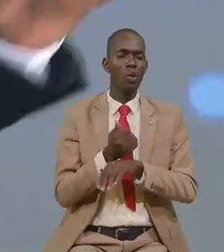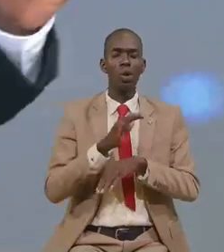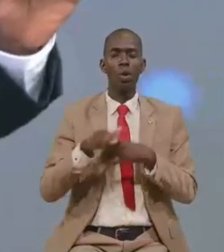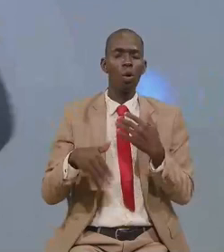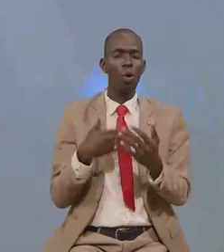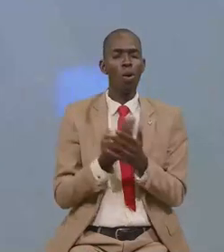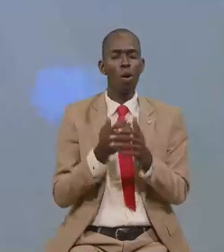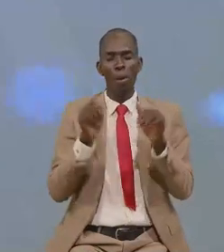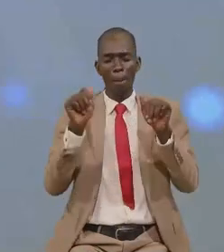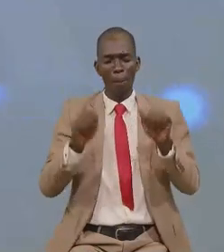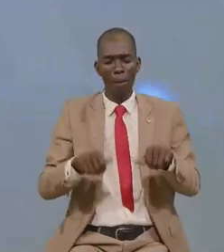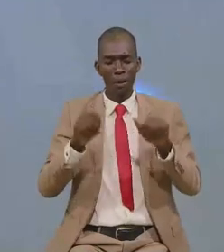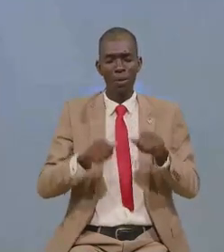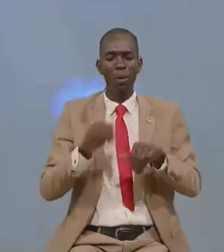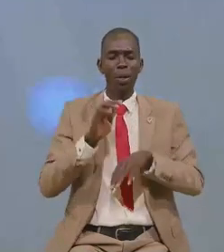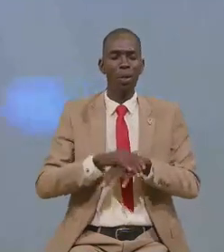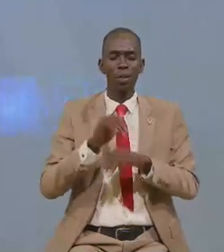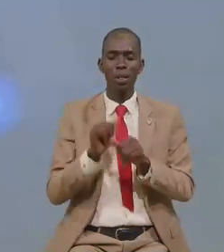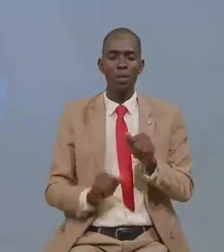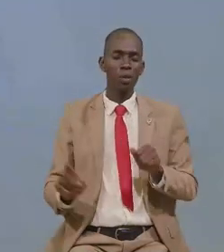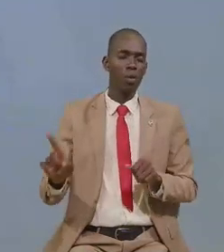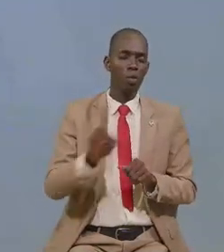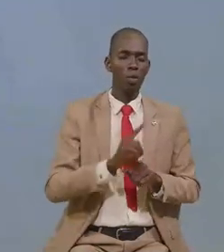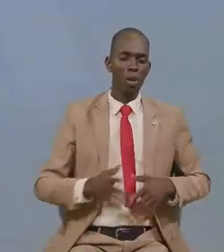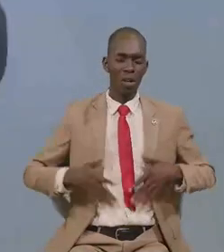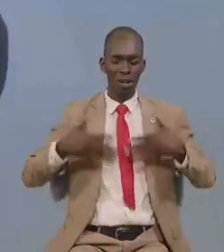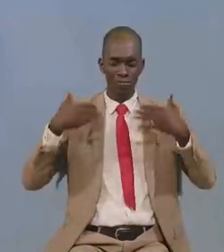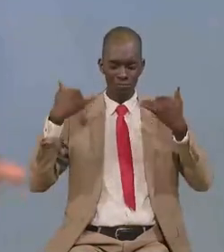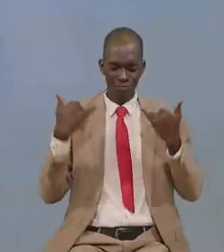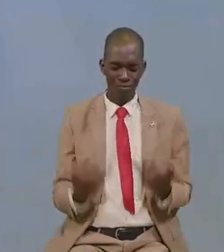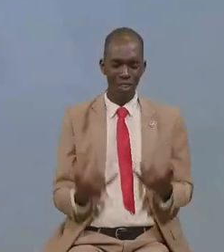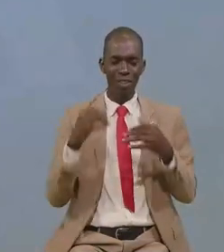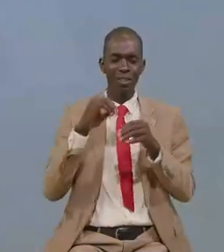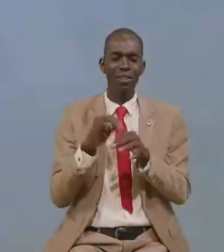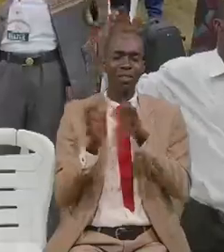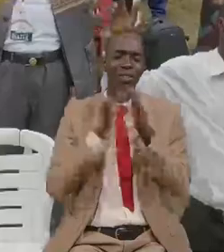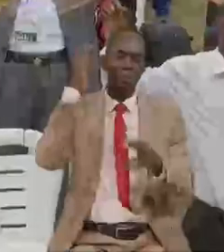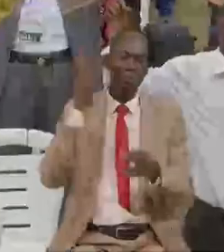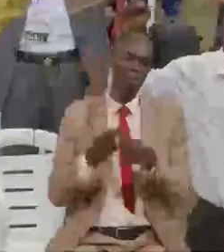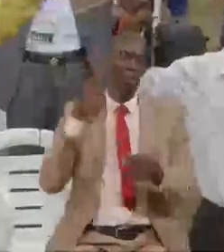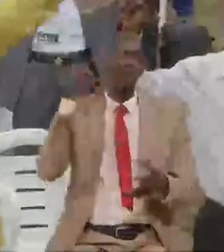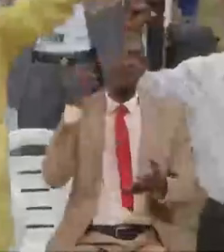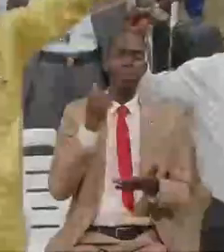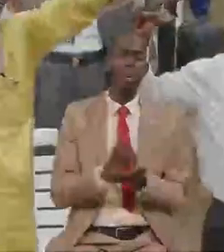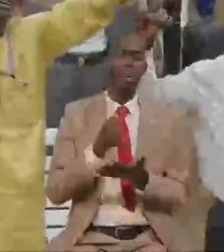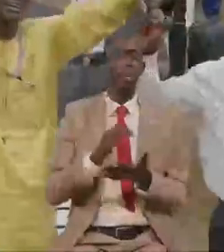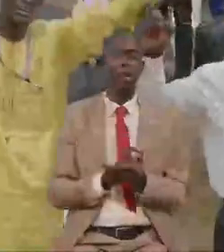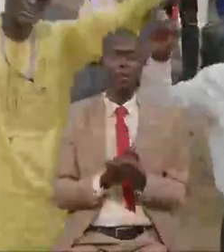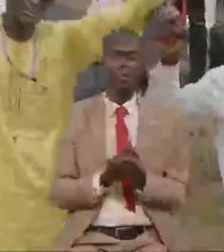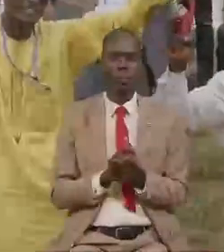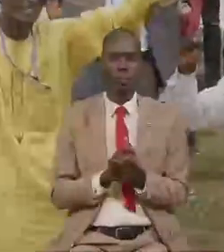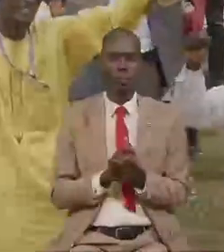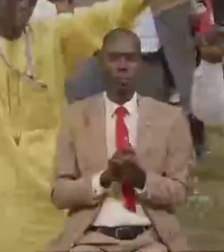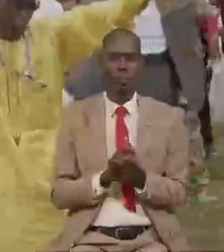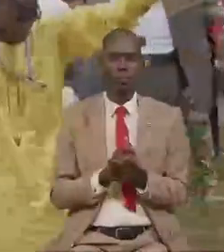les possibilités sur chaque vie. Maintenant même, au nom de Jésus,